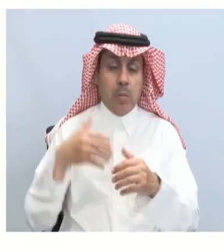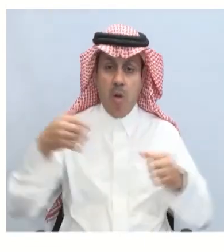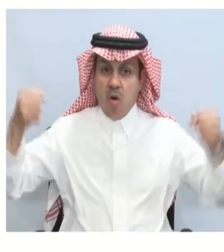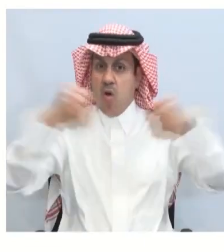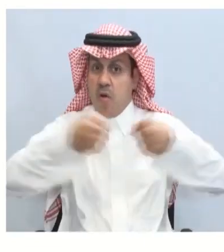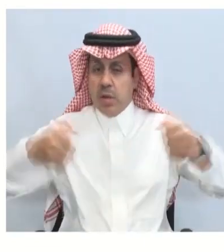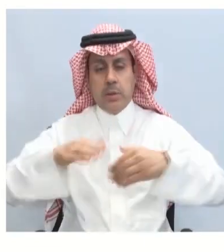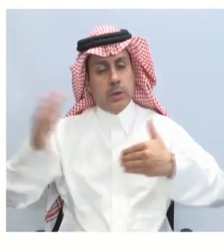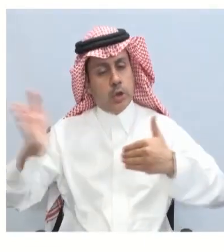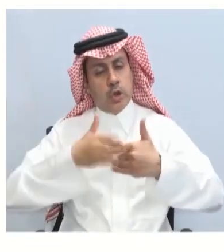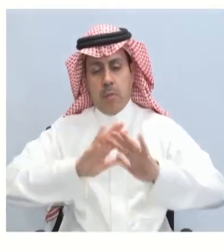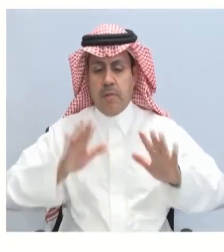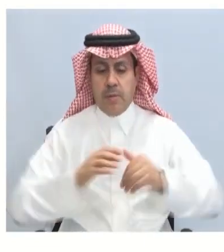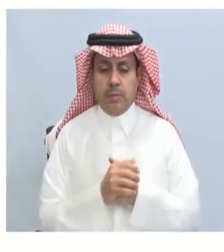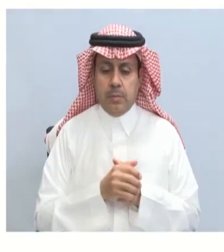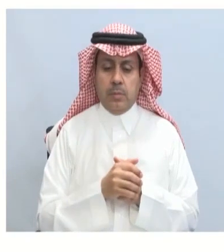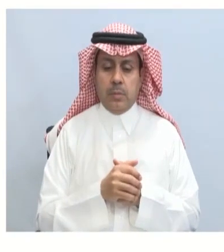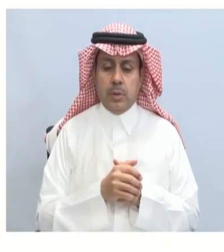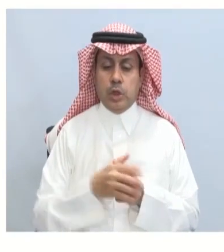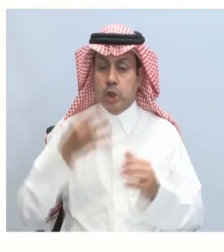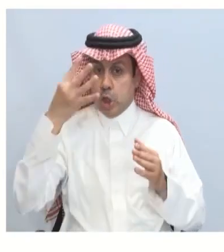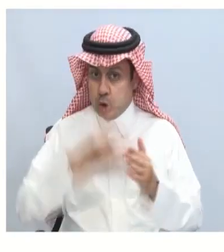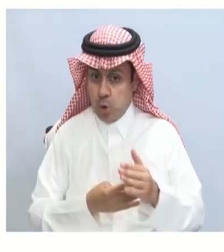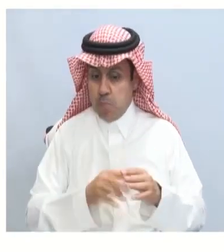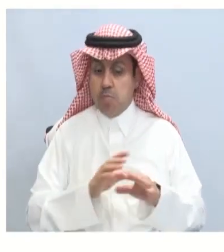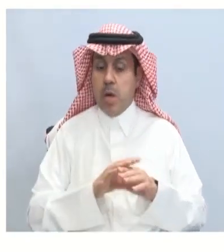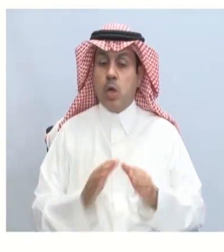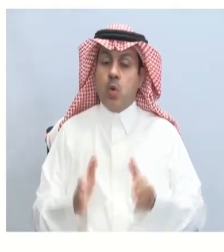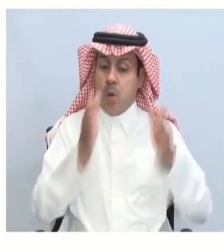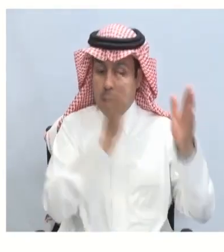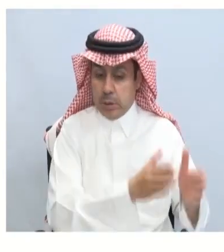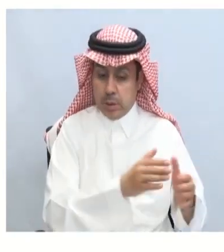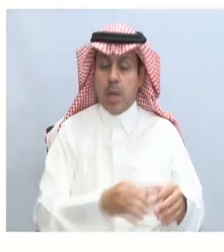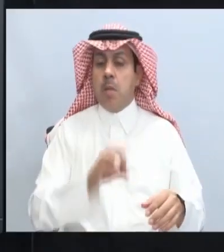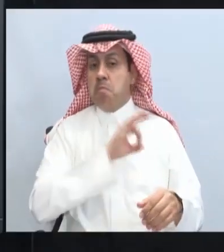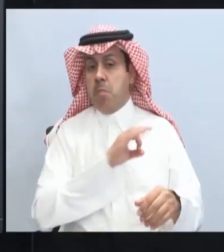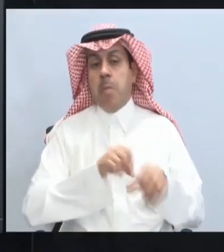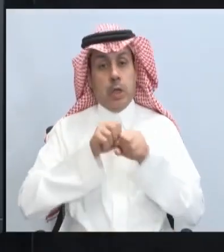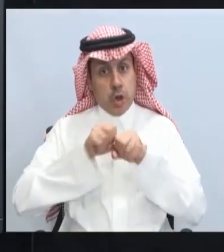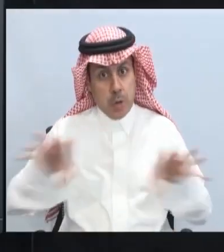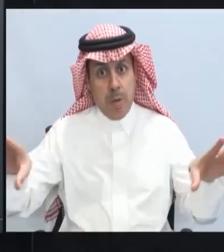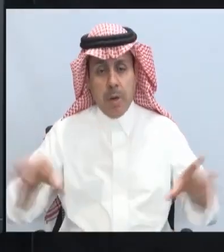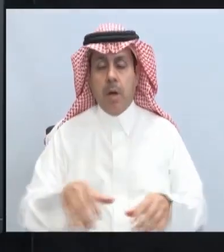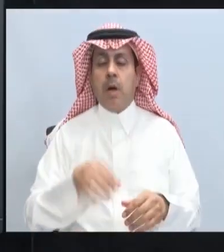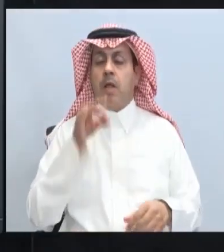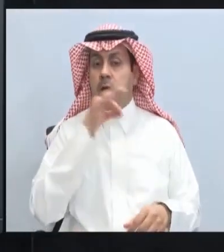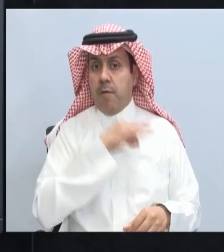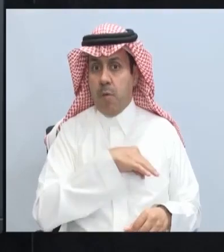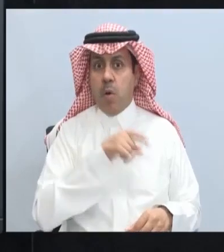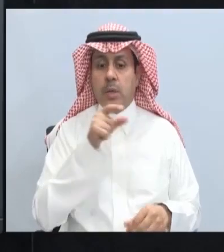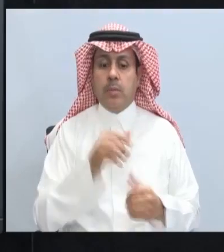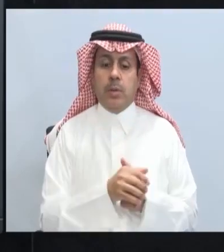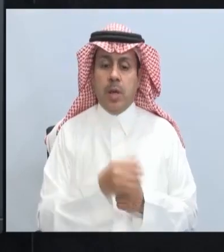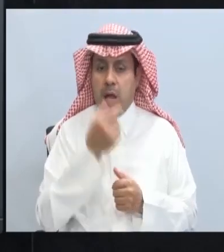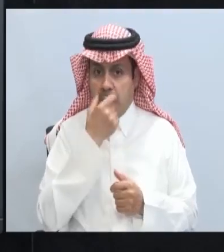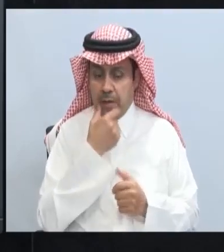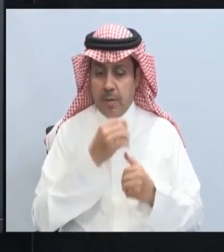والنزاع ثم ايضا ثالثا تشريع كل ما يؤدي الى المحبه فهذه فوائد مستنبطه من هذا